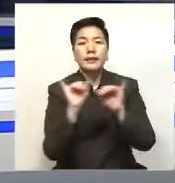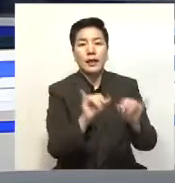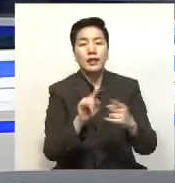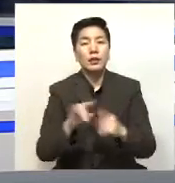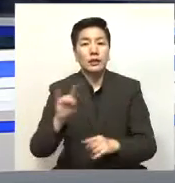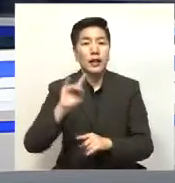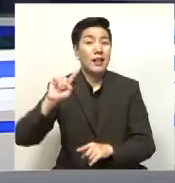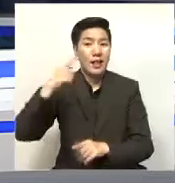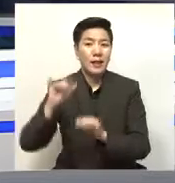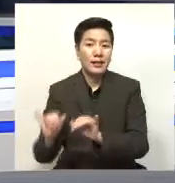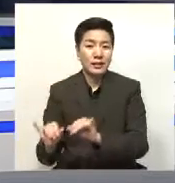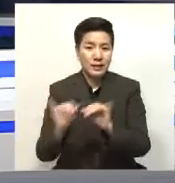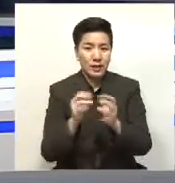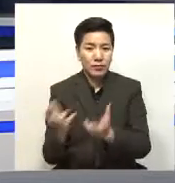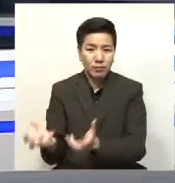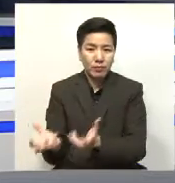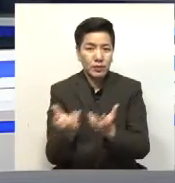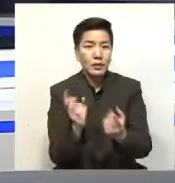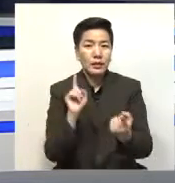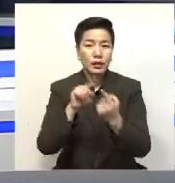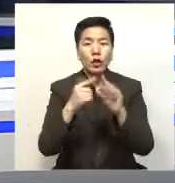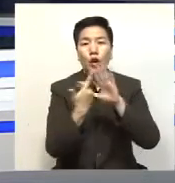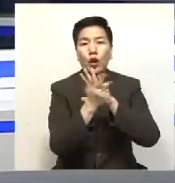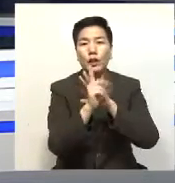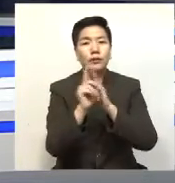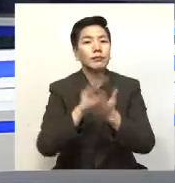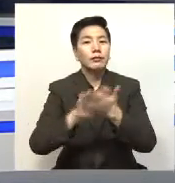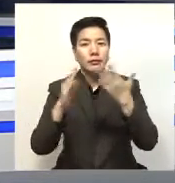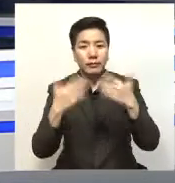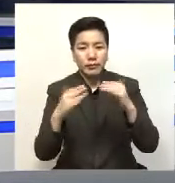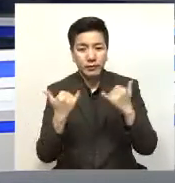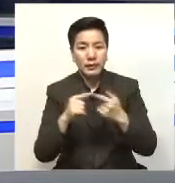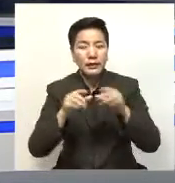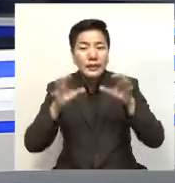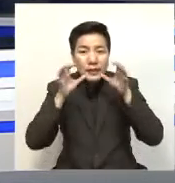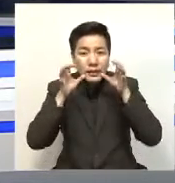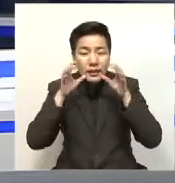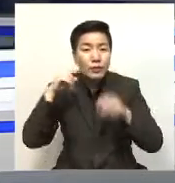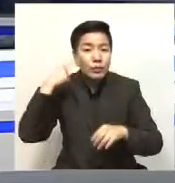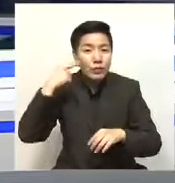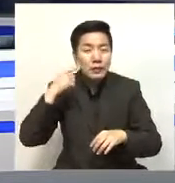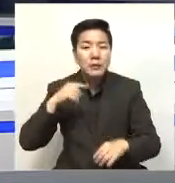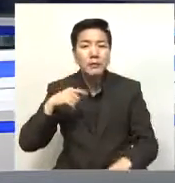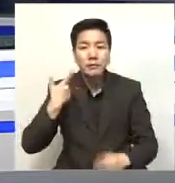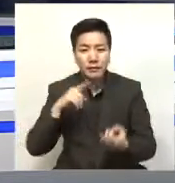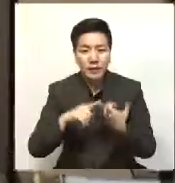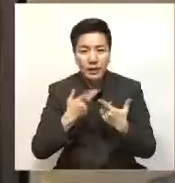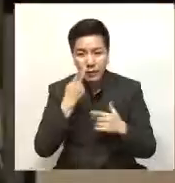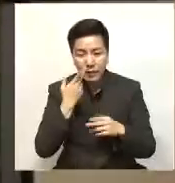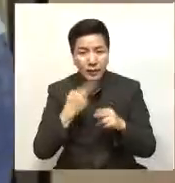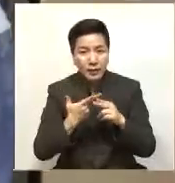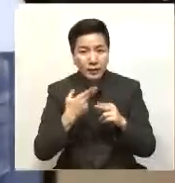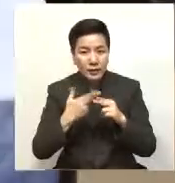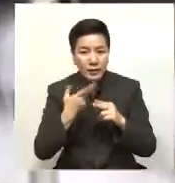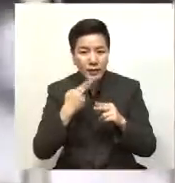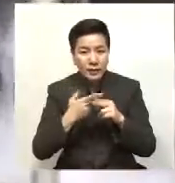างๆโดยสัตว์ชุดแรกเลยถูกลำเลียงถึงสวนสัตว์ขอนแก่นแล้วค่ะเสือโคร่งขาวเพศเมีย1ตัวข้างหงอกตะน